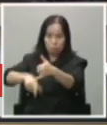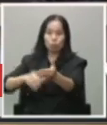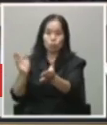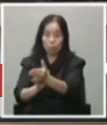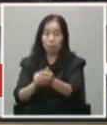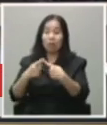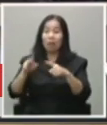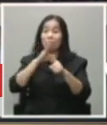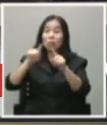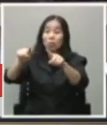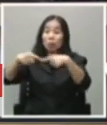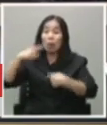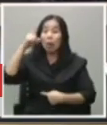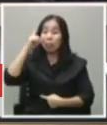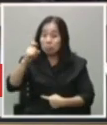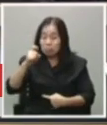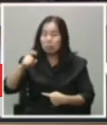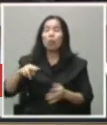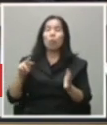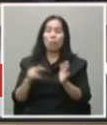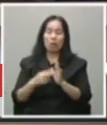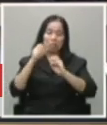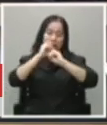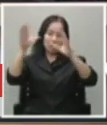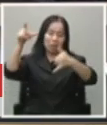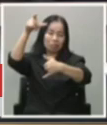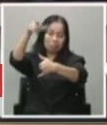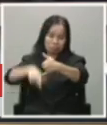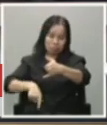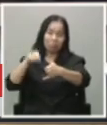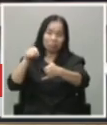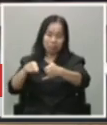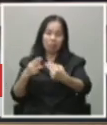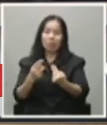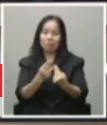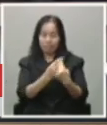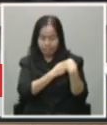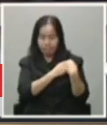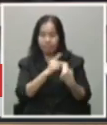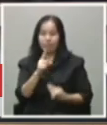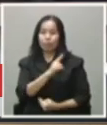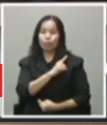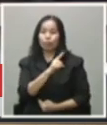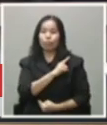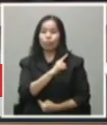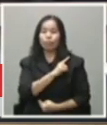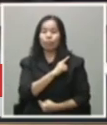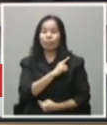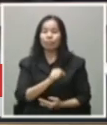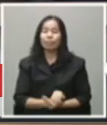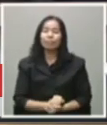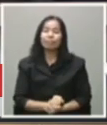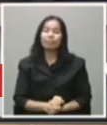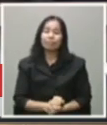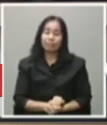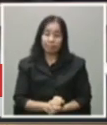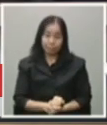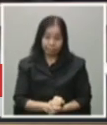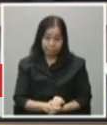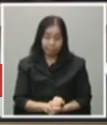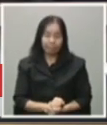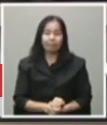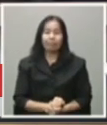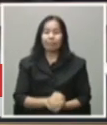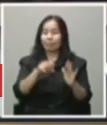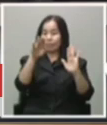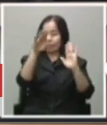ตอบไม่ได้นะครับชัดเจนว่าท่านจะต้องเป็นผู้ที่จะต้องรับผิดชอบครับท่านท่านครับตามผมไปอันแรกนะ